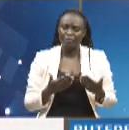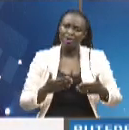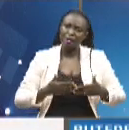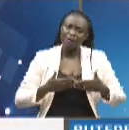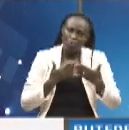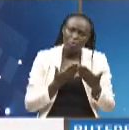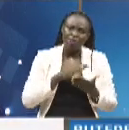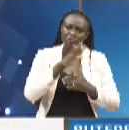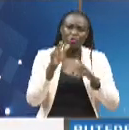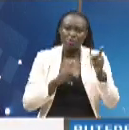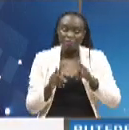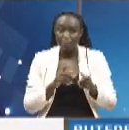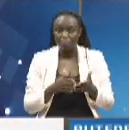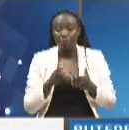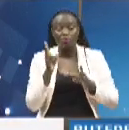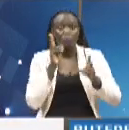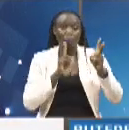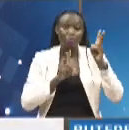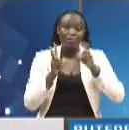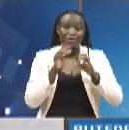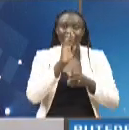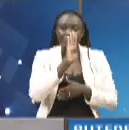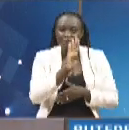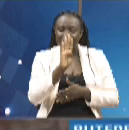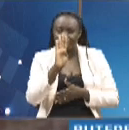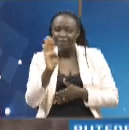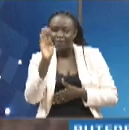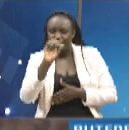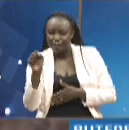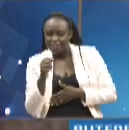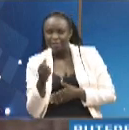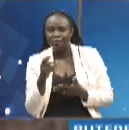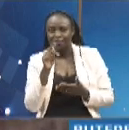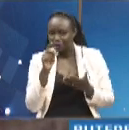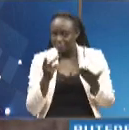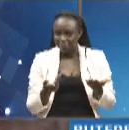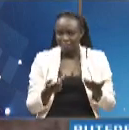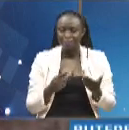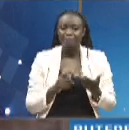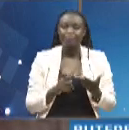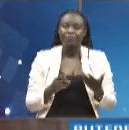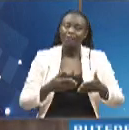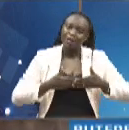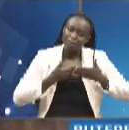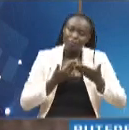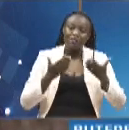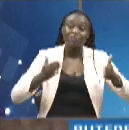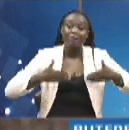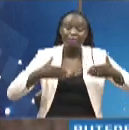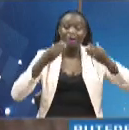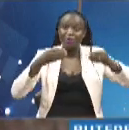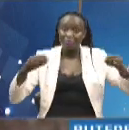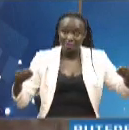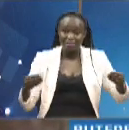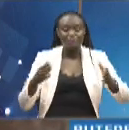bona abarabi ba BBS Terefayina, mbagaliza amazaalibwa marungi,